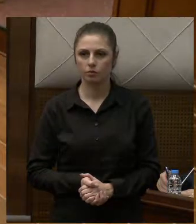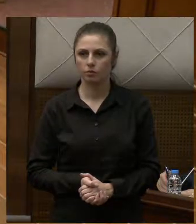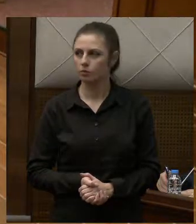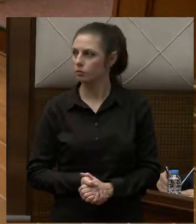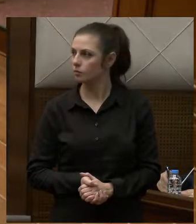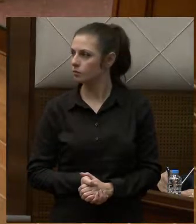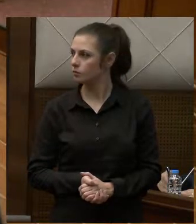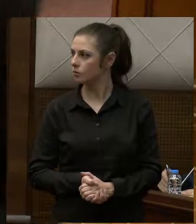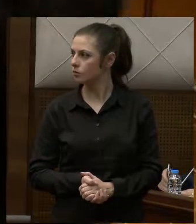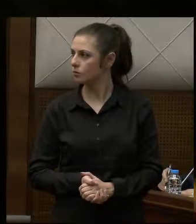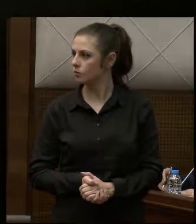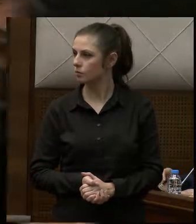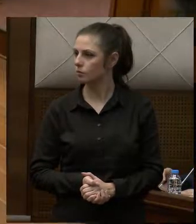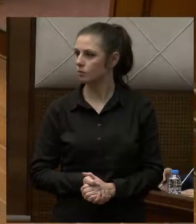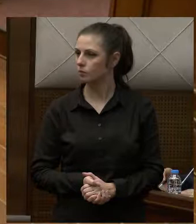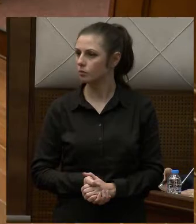Seher Hanım, söz istiyor musunuz?